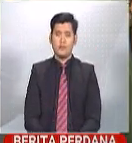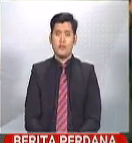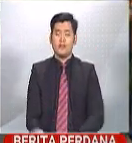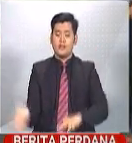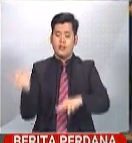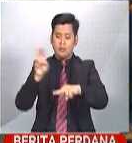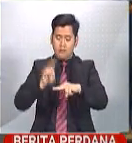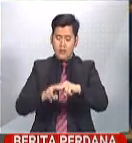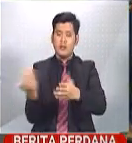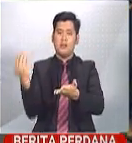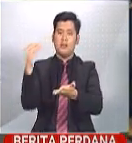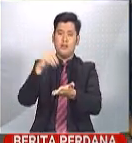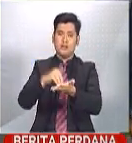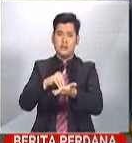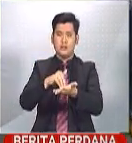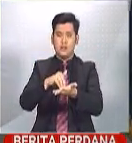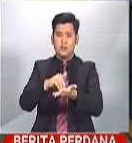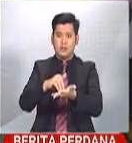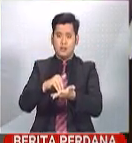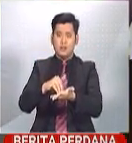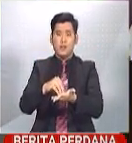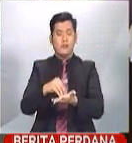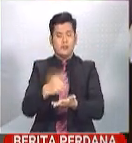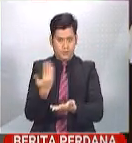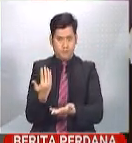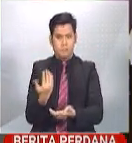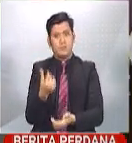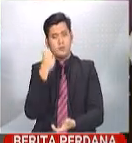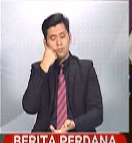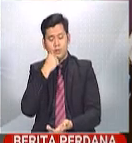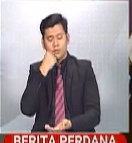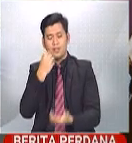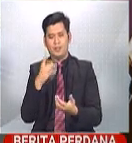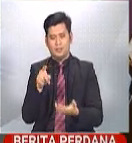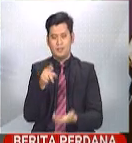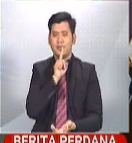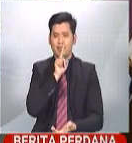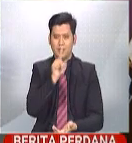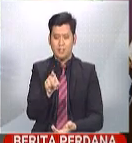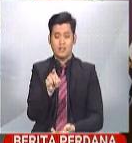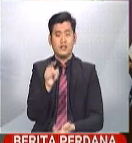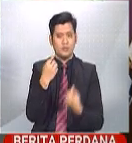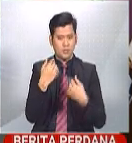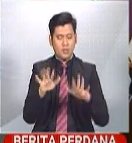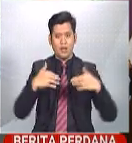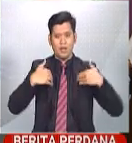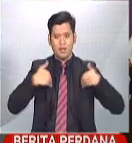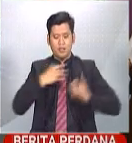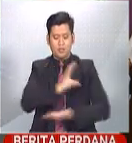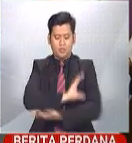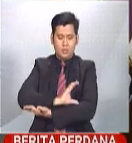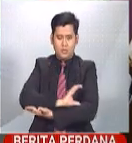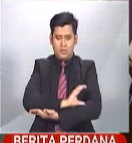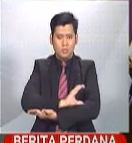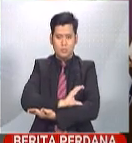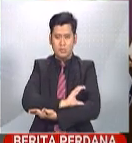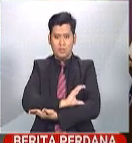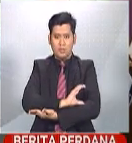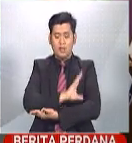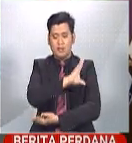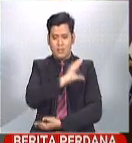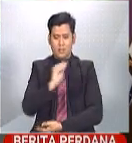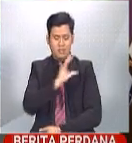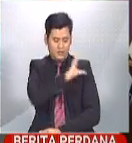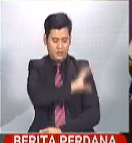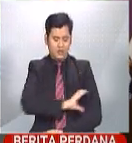Tambah wanita yang juga bergelar nenek kepada dua orang cucu ini, meskipun bergelar tentera, ciri-ciri kewanitaan masih perlu dijaga